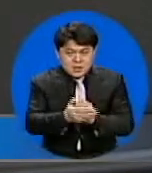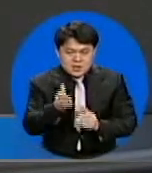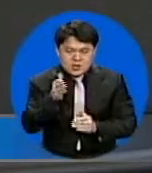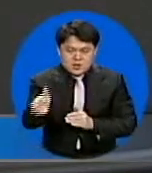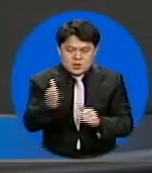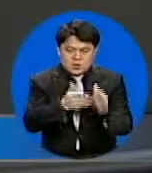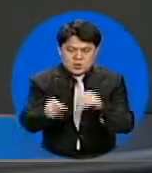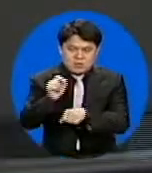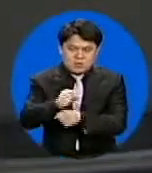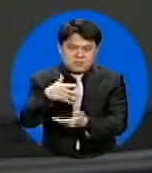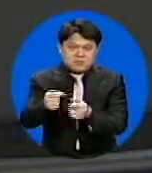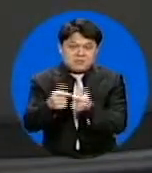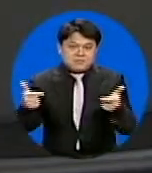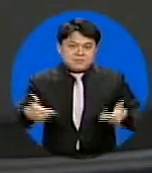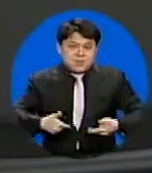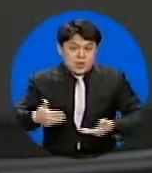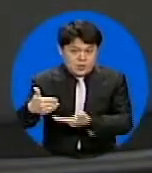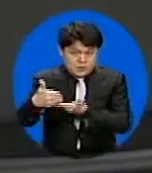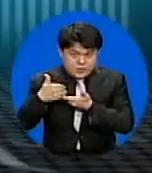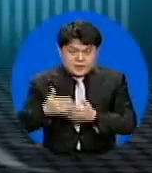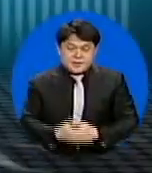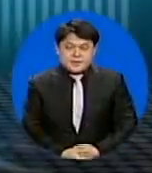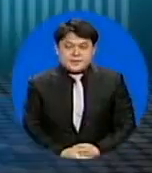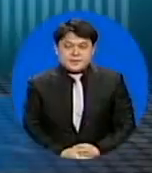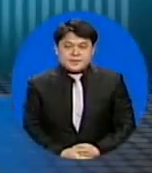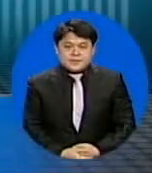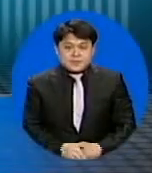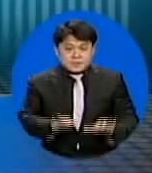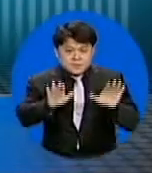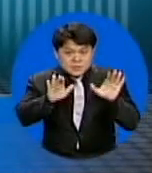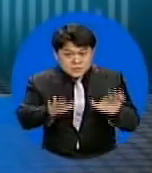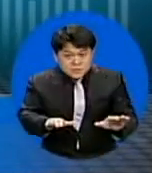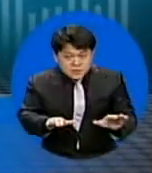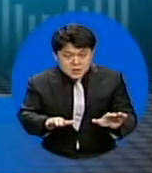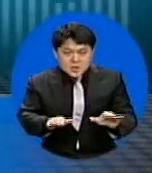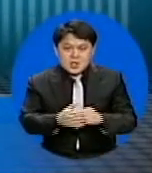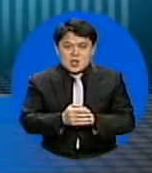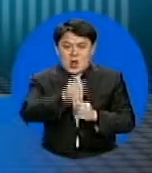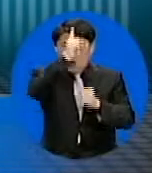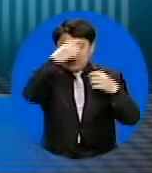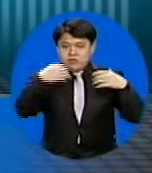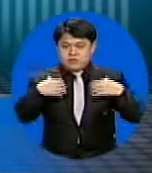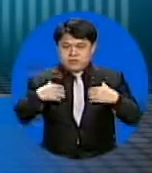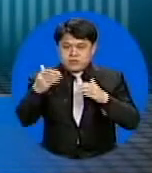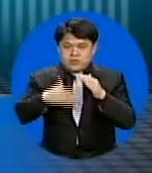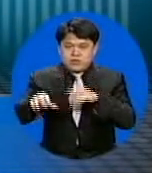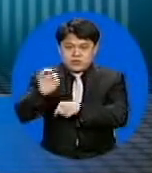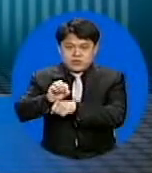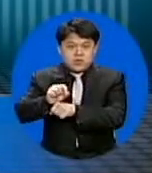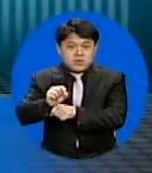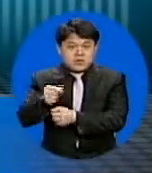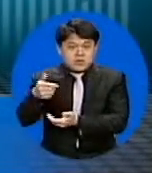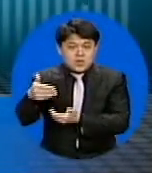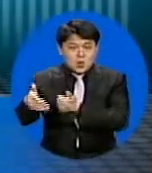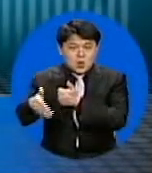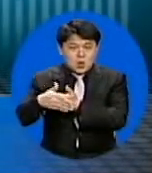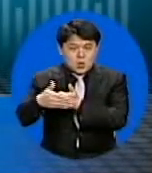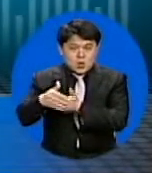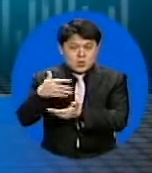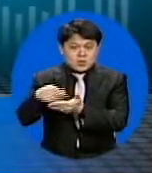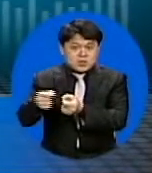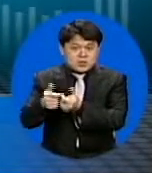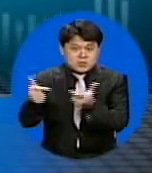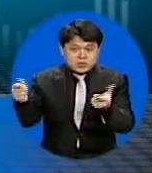공무원의 인원을 확충해야 한다고 말합니다. 현재로서는 중앙정부에서 그 공무원 증원에 대한